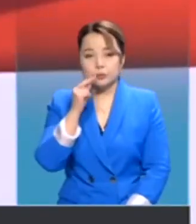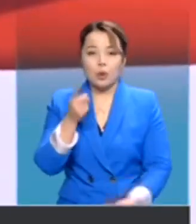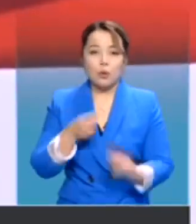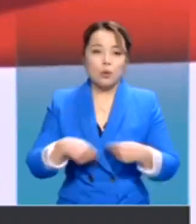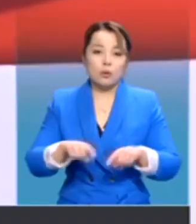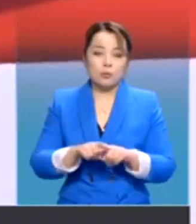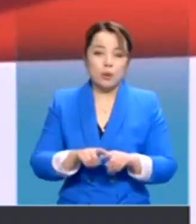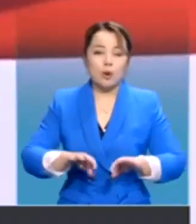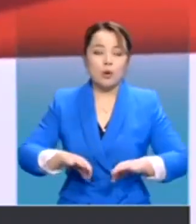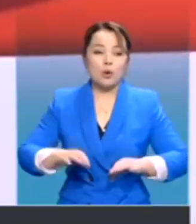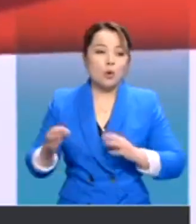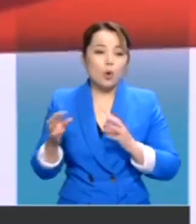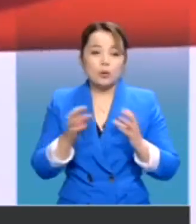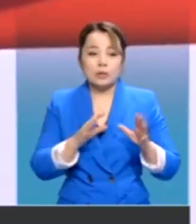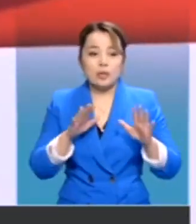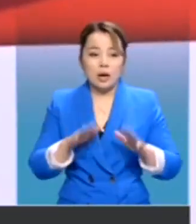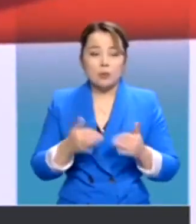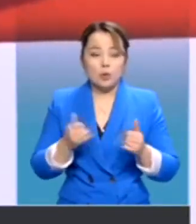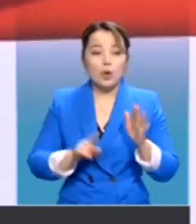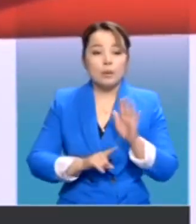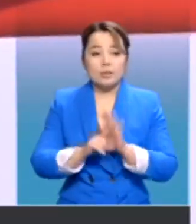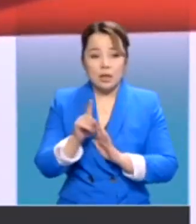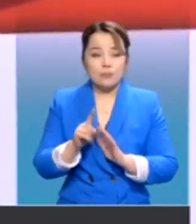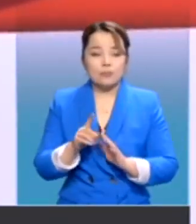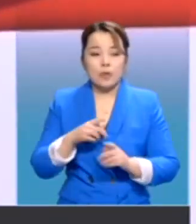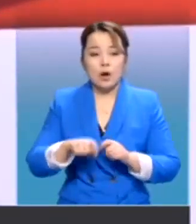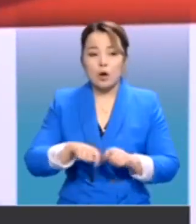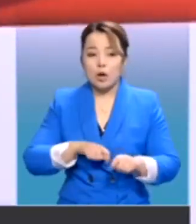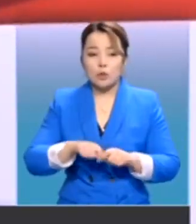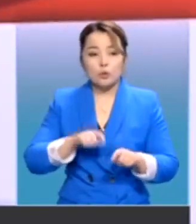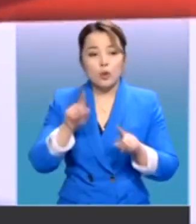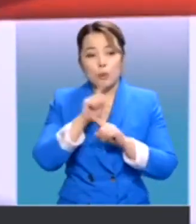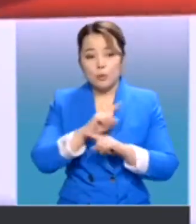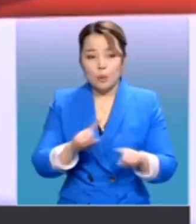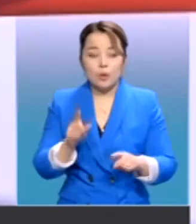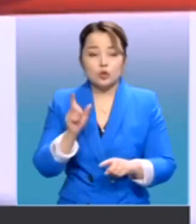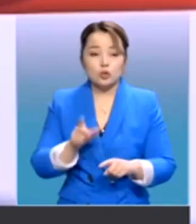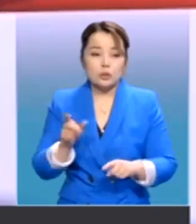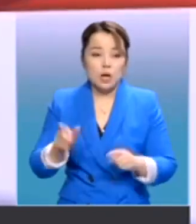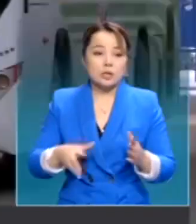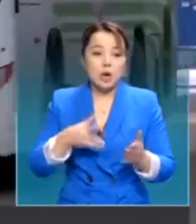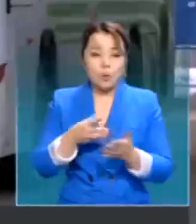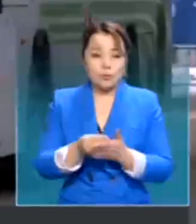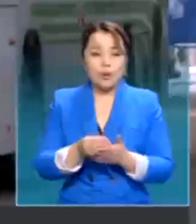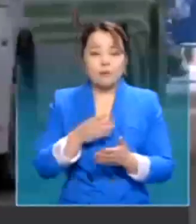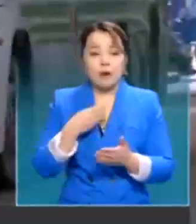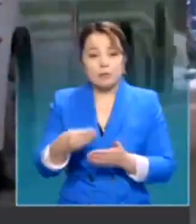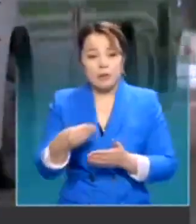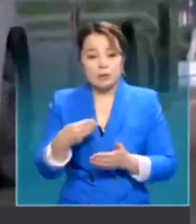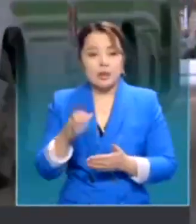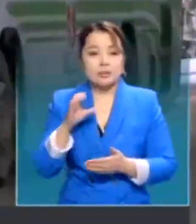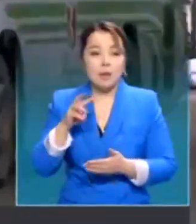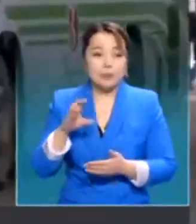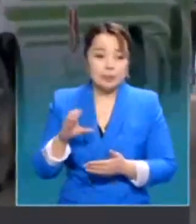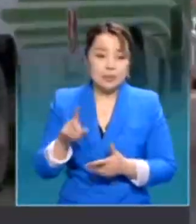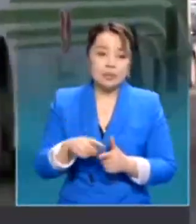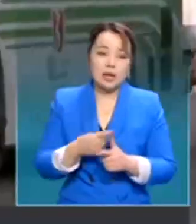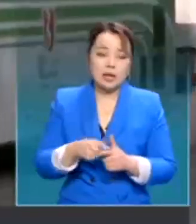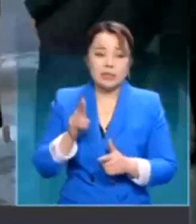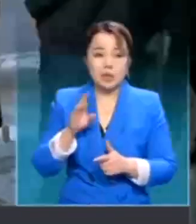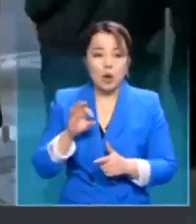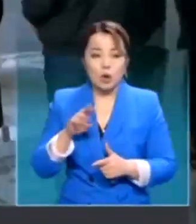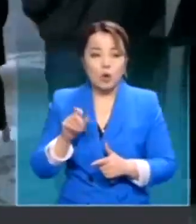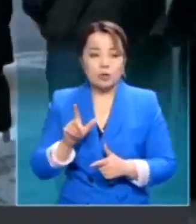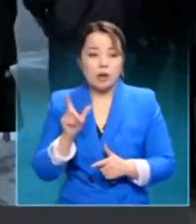Жаңалықтар Шымкенттегі қоғамдық көліктерде бүгіннен бастап кондуктор болмайды. Жолаушылар төлемақыны валидатор, SMS немесе QR